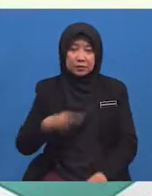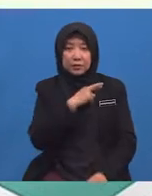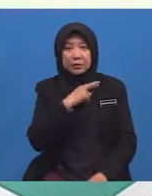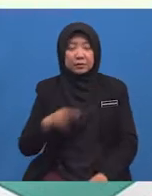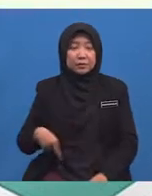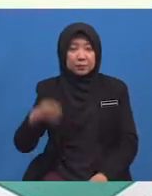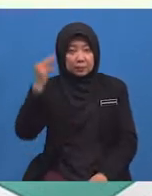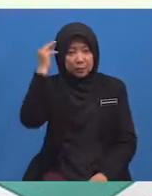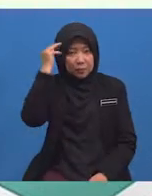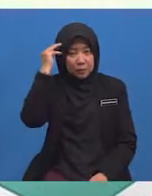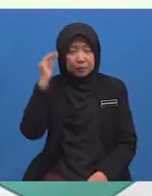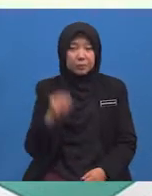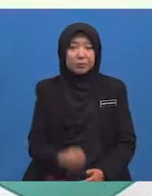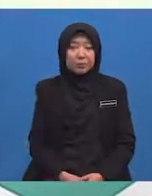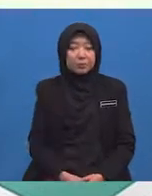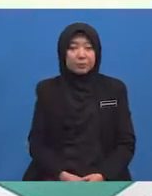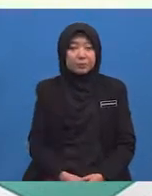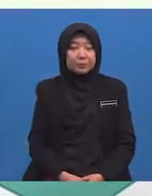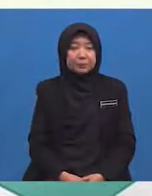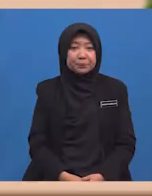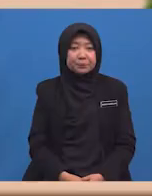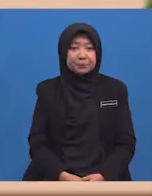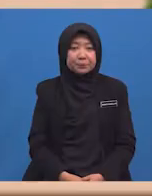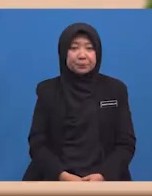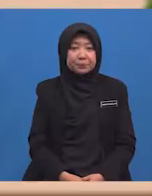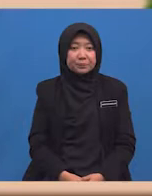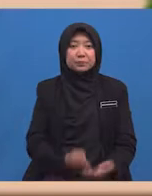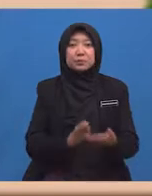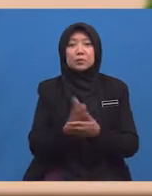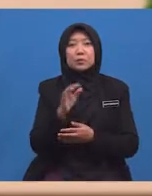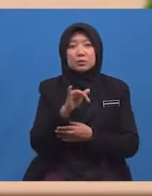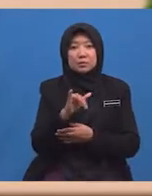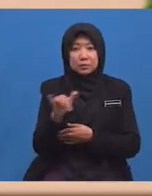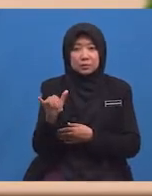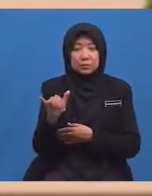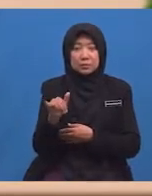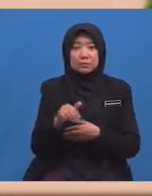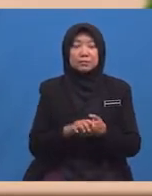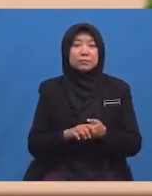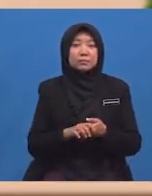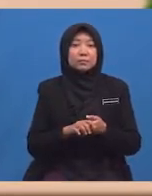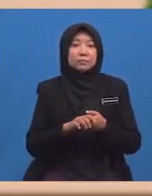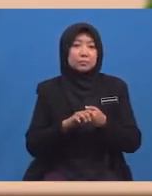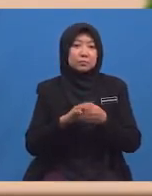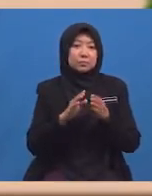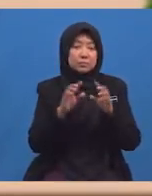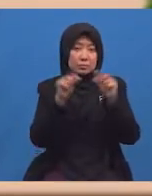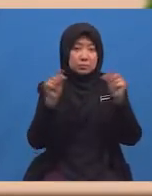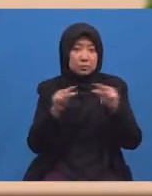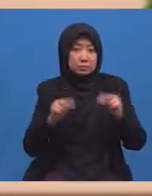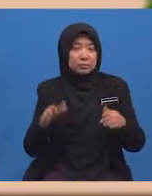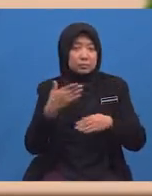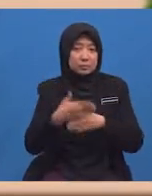Seterusnya, Lapisan kedua selepas raja